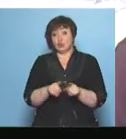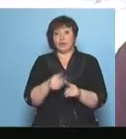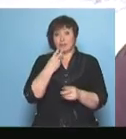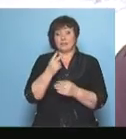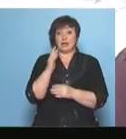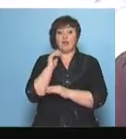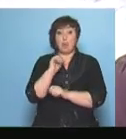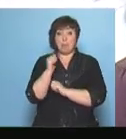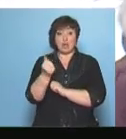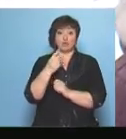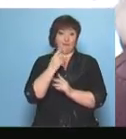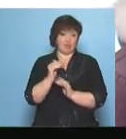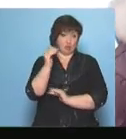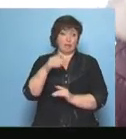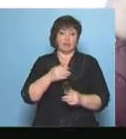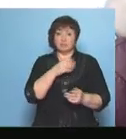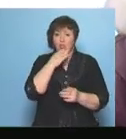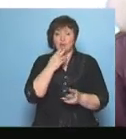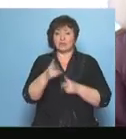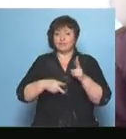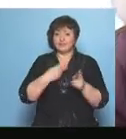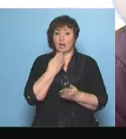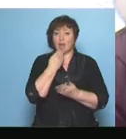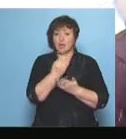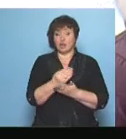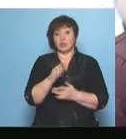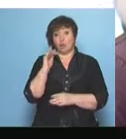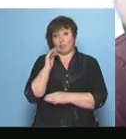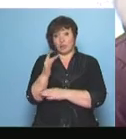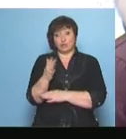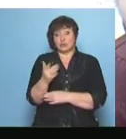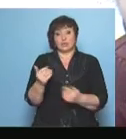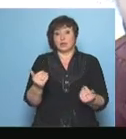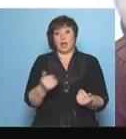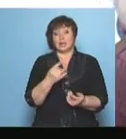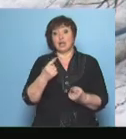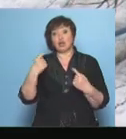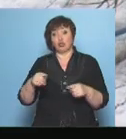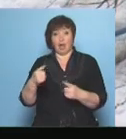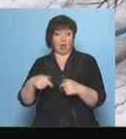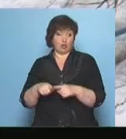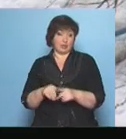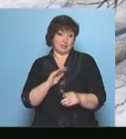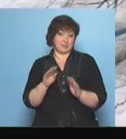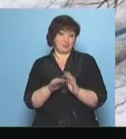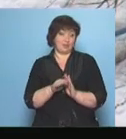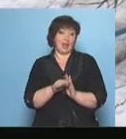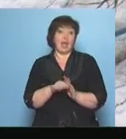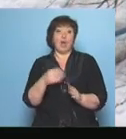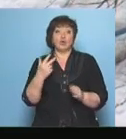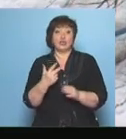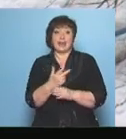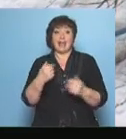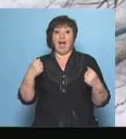раз мы обращались, чтобы что-то спилили, но сказали, что эти вот березы относятся вообще к какому-то другой организации. Уже к вечеру авария